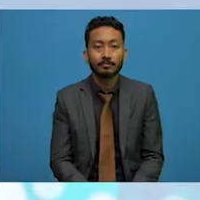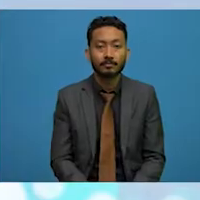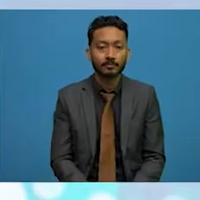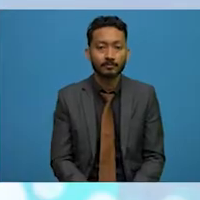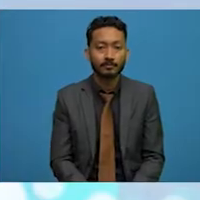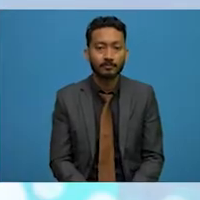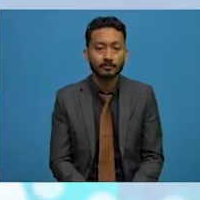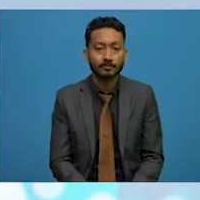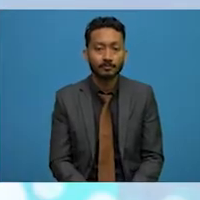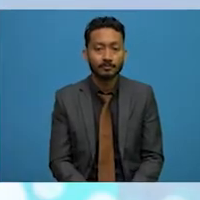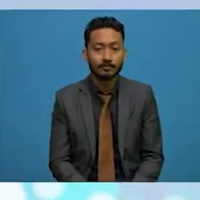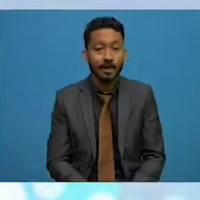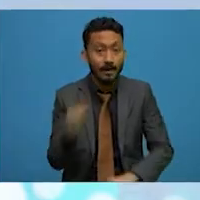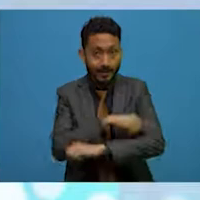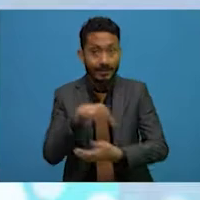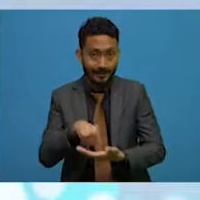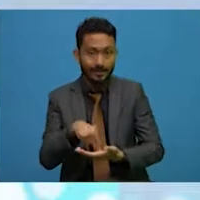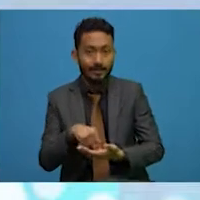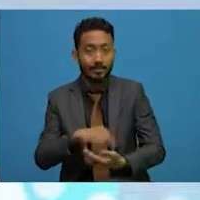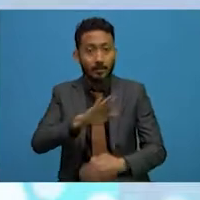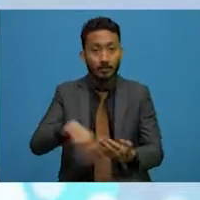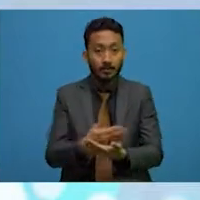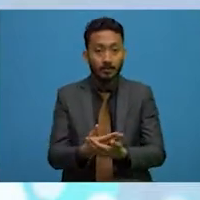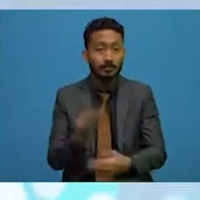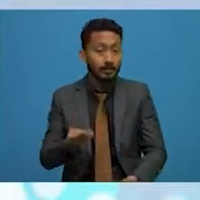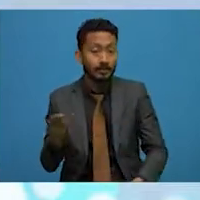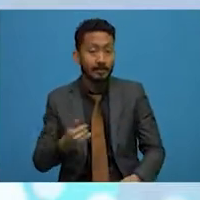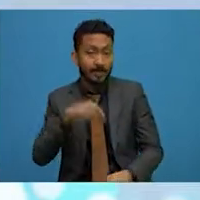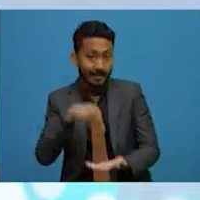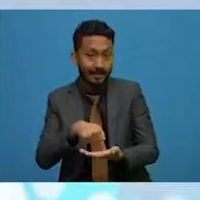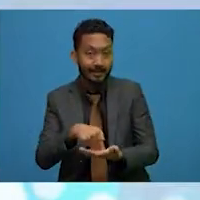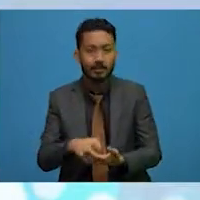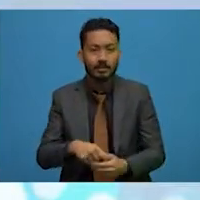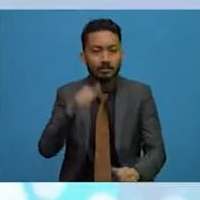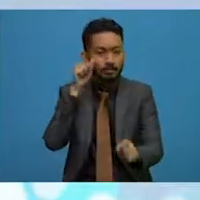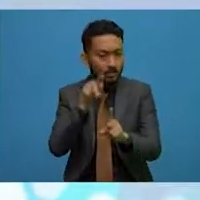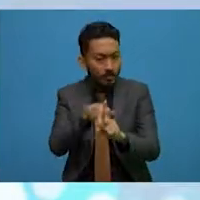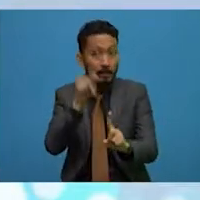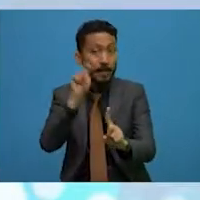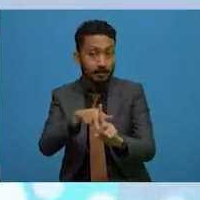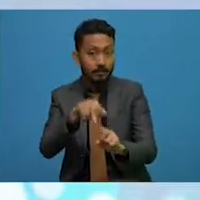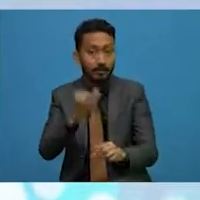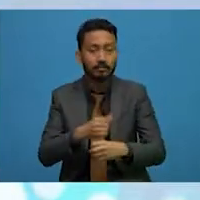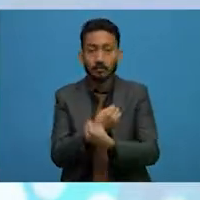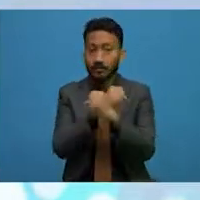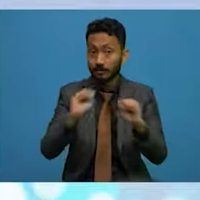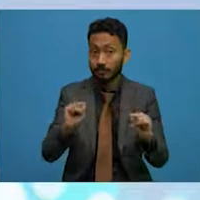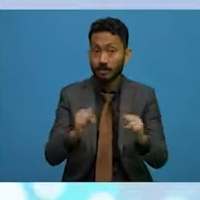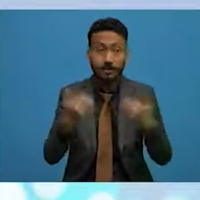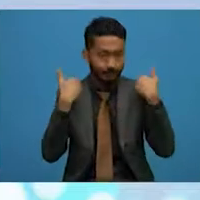pelajar-pelajar. Pada hari ini, kesemua medium ini merupakan aplikasi yang tersedia di sekeliling kita